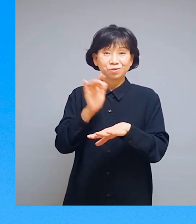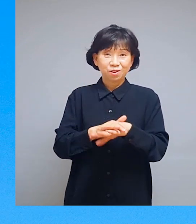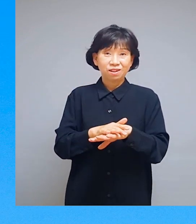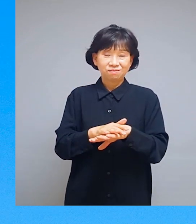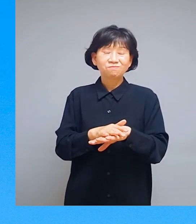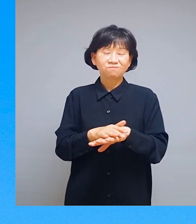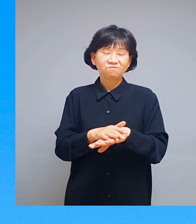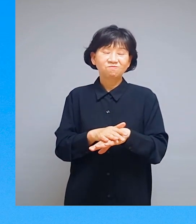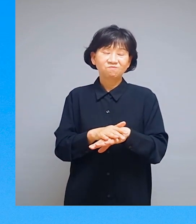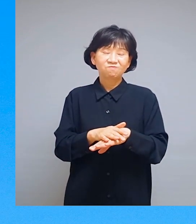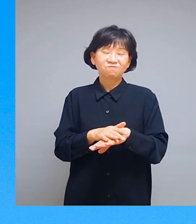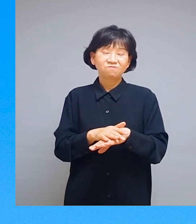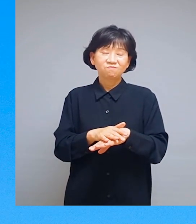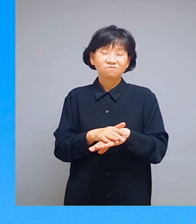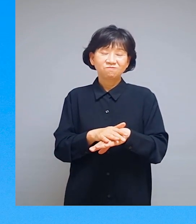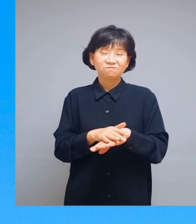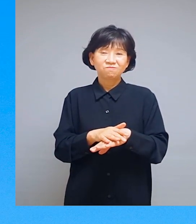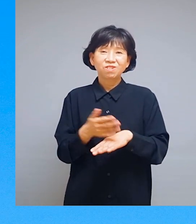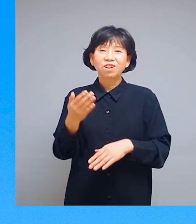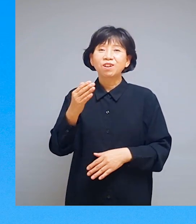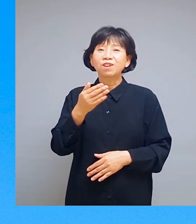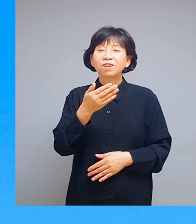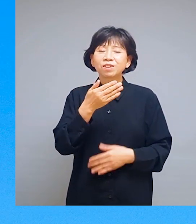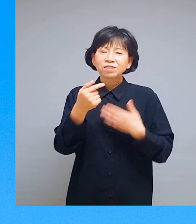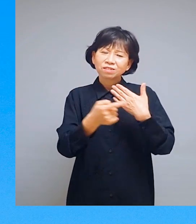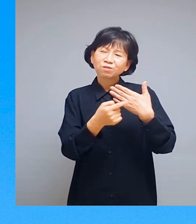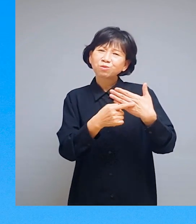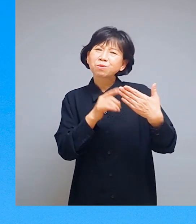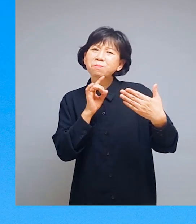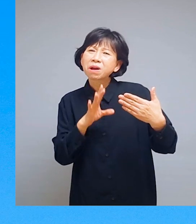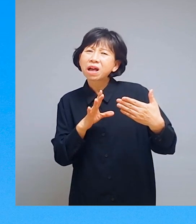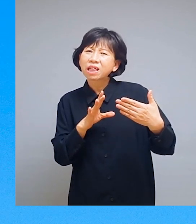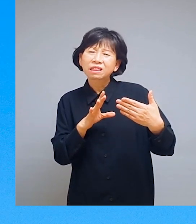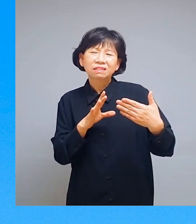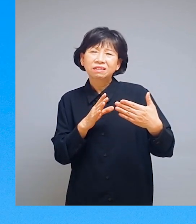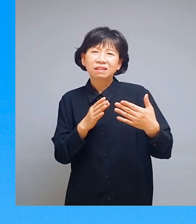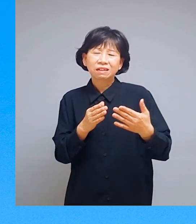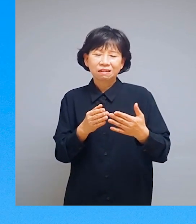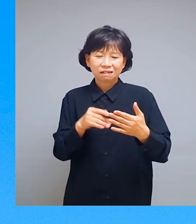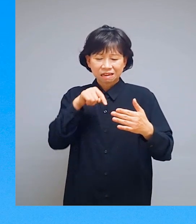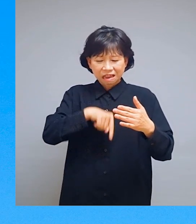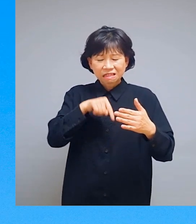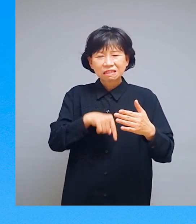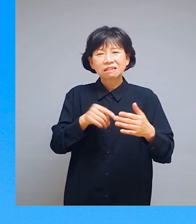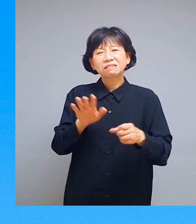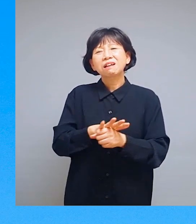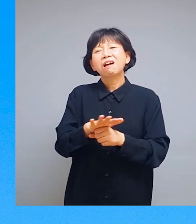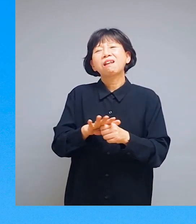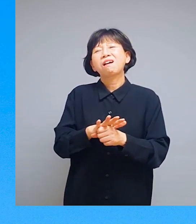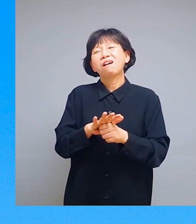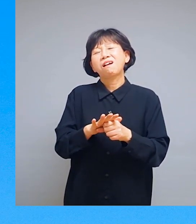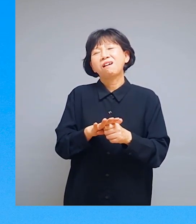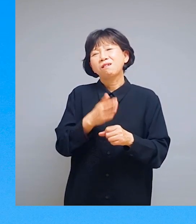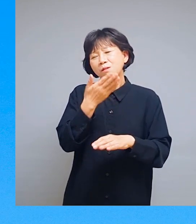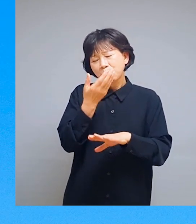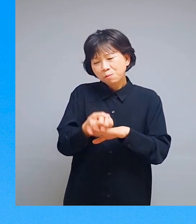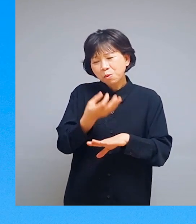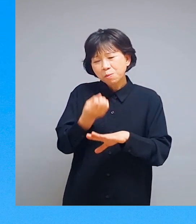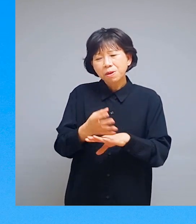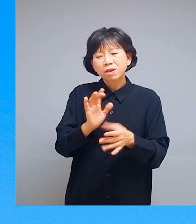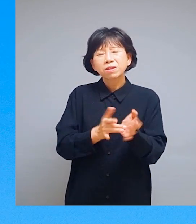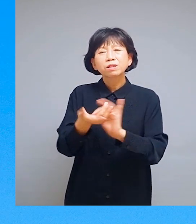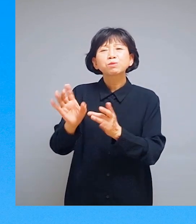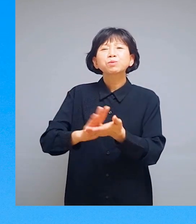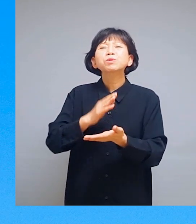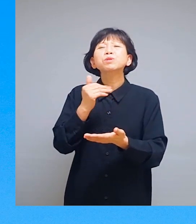여러분, 형식만이 아니라 이 그릇만이 아니라 이 그릇 안에 뭐가 있어야 된다고요? 질그릇 안에 보배 예수